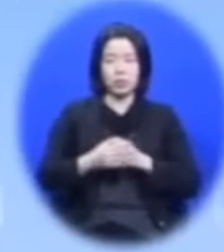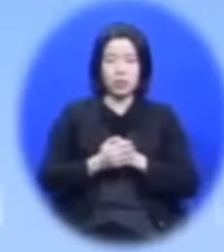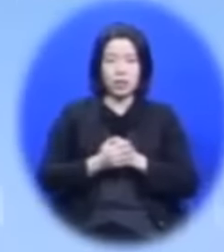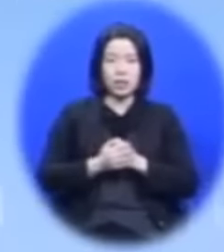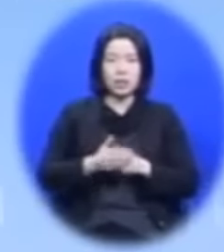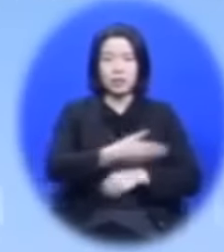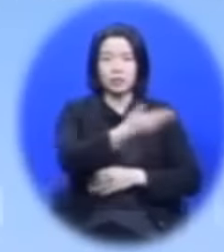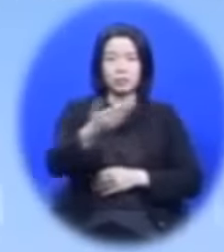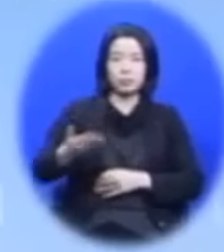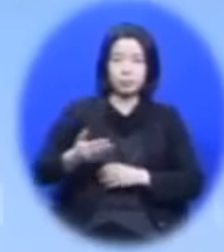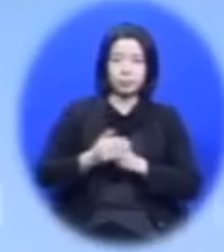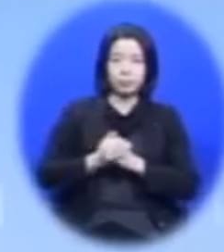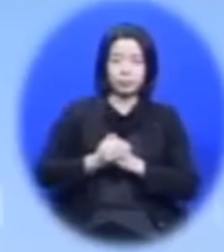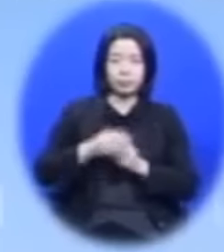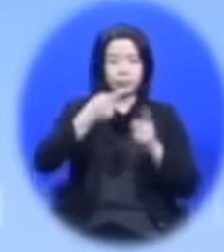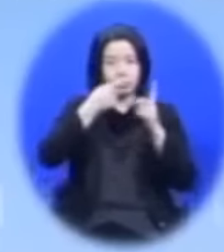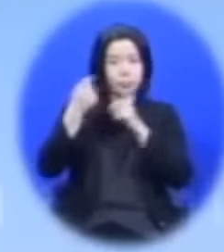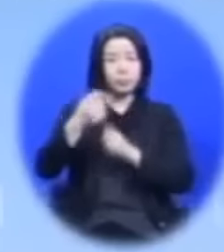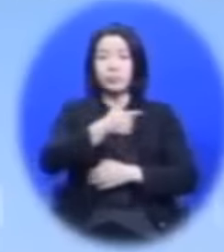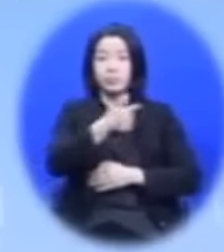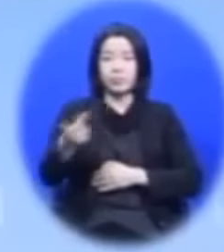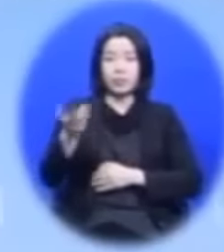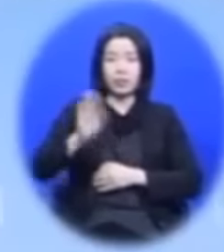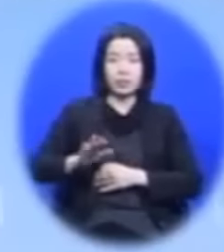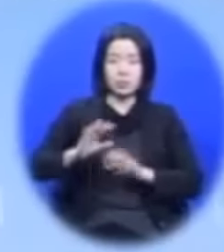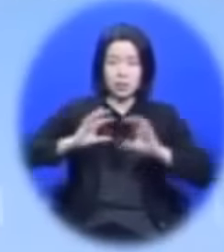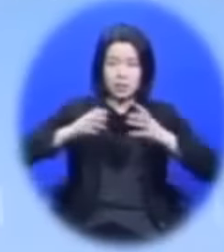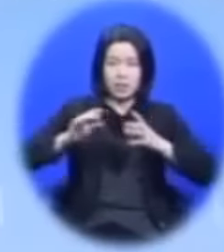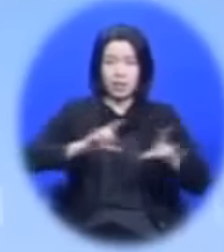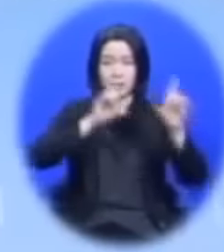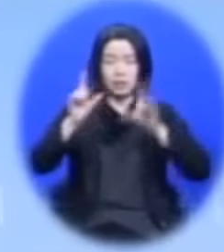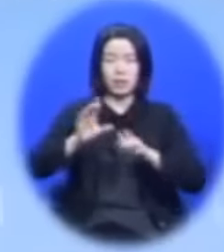여러분, 유혹이 크지만 세상 살 때